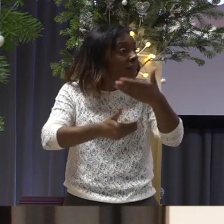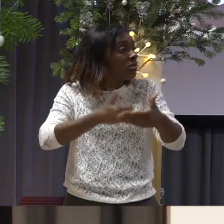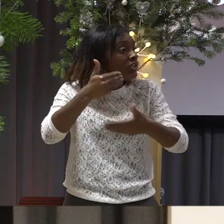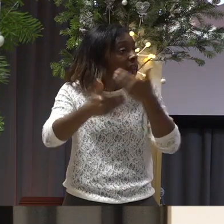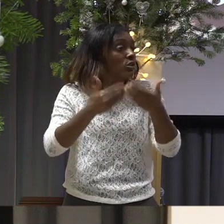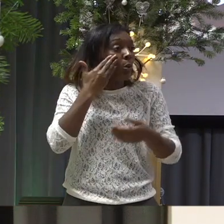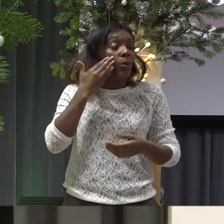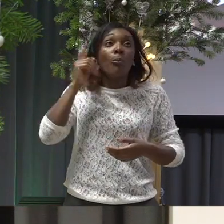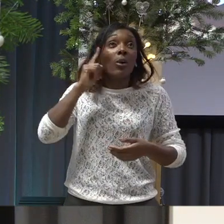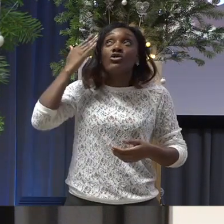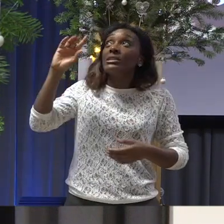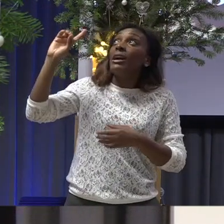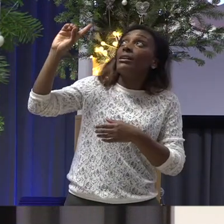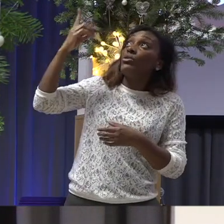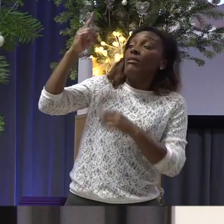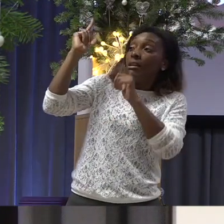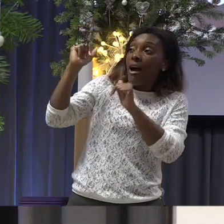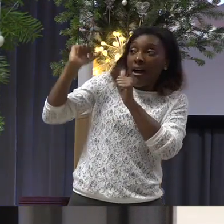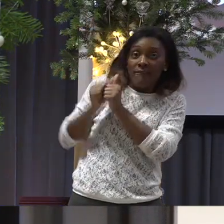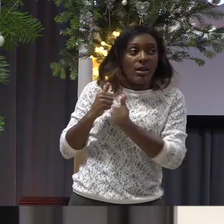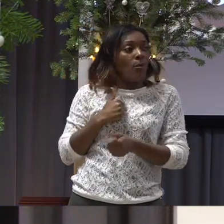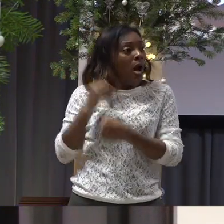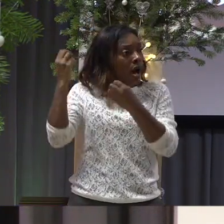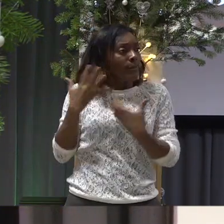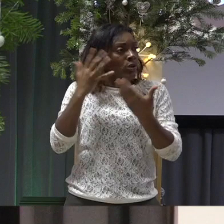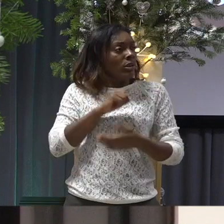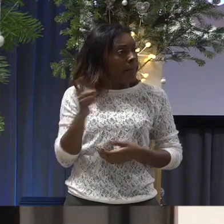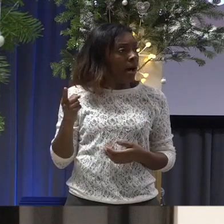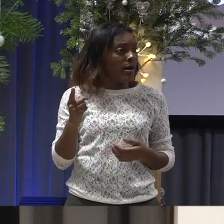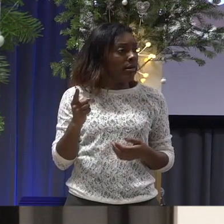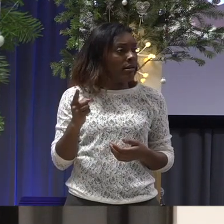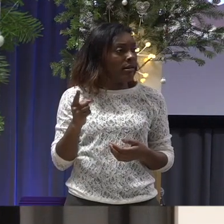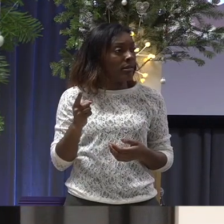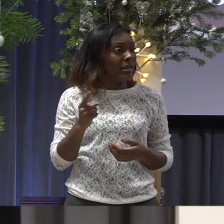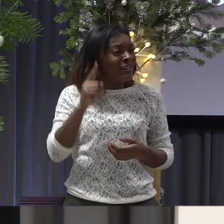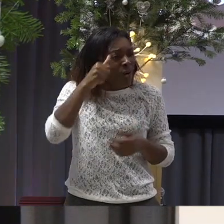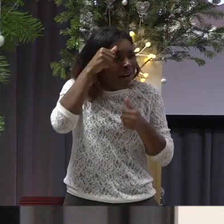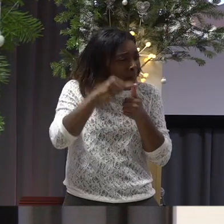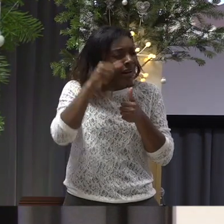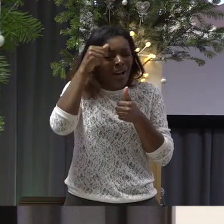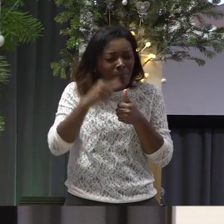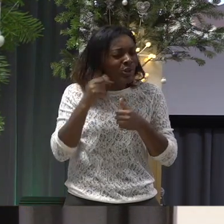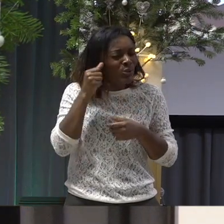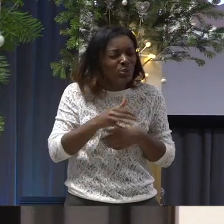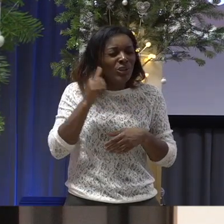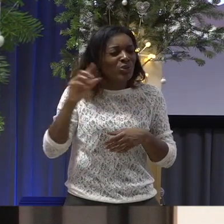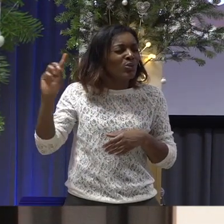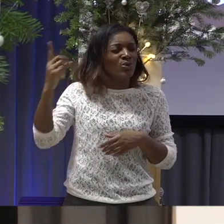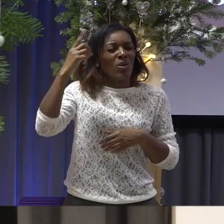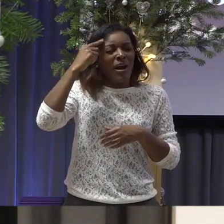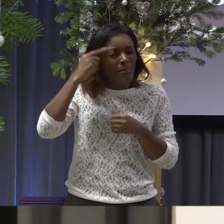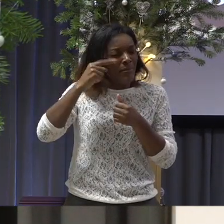vocation par rapport à ce que nous obtenons. Mais sans cesse, souviens-toi de l'Éternel. Souviens-toi de